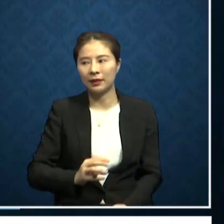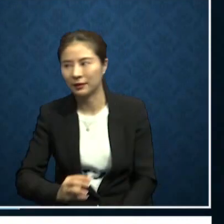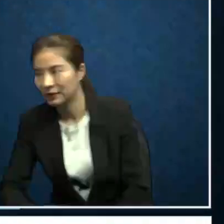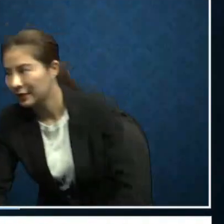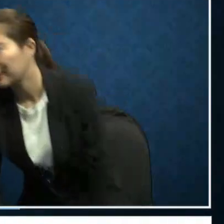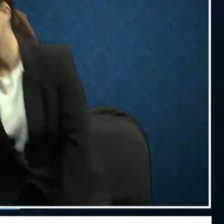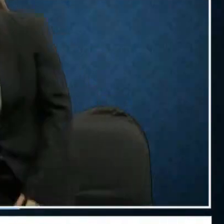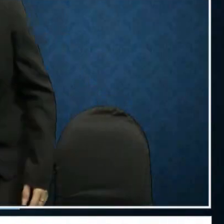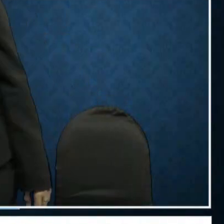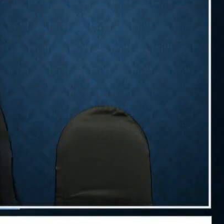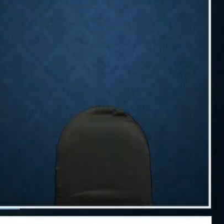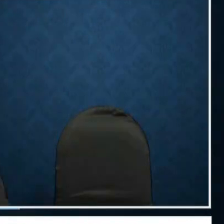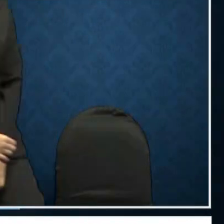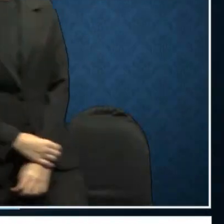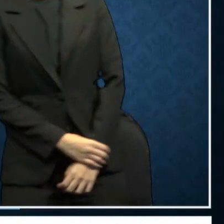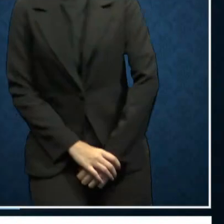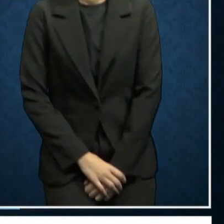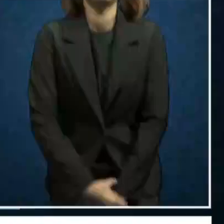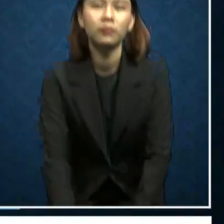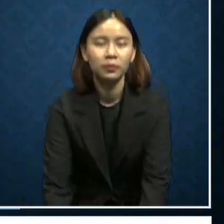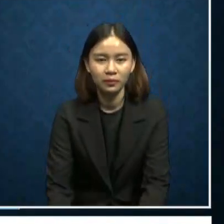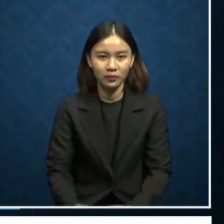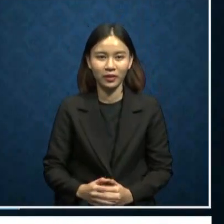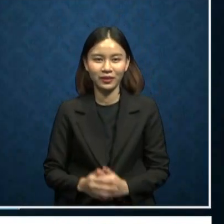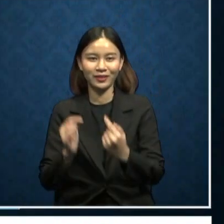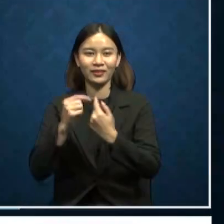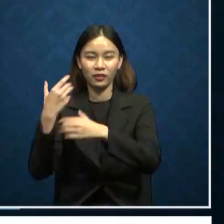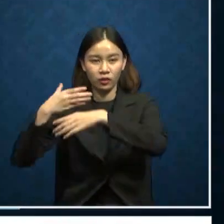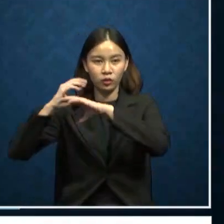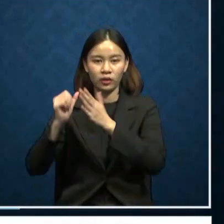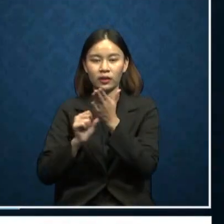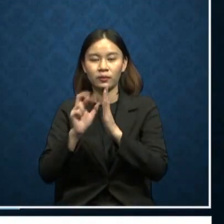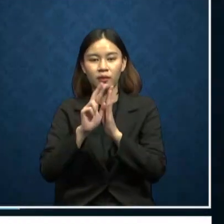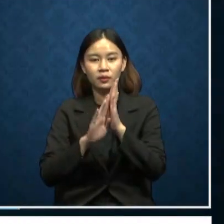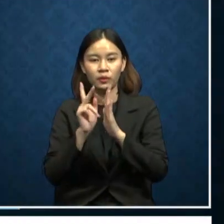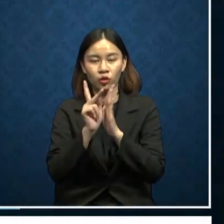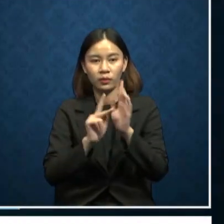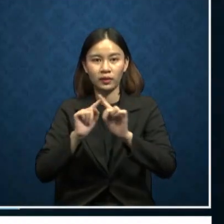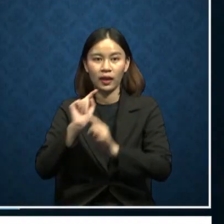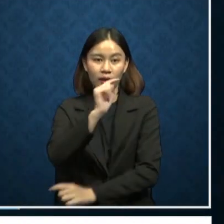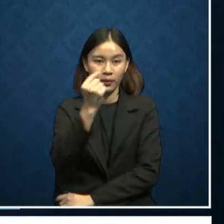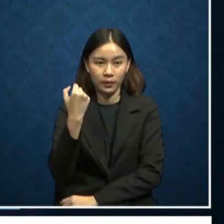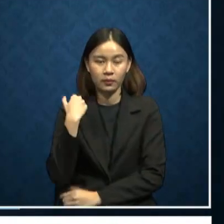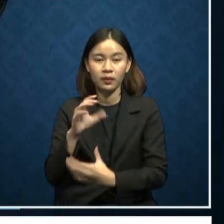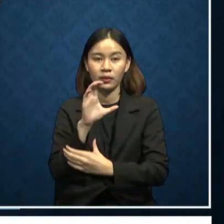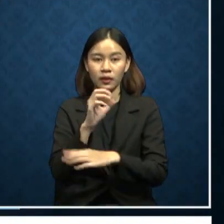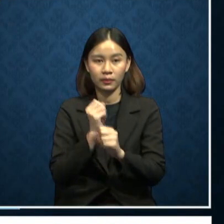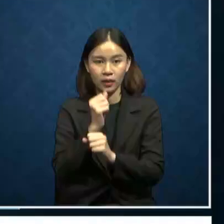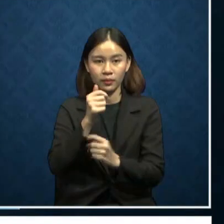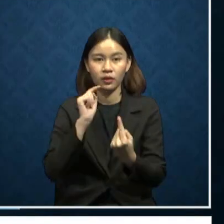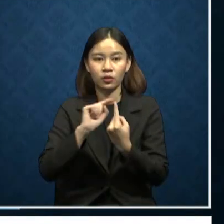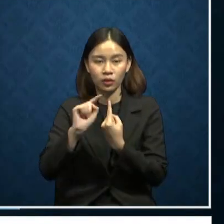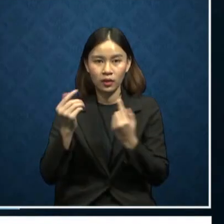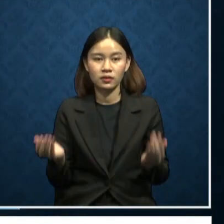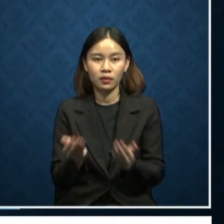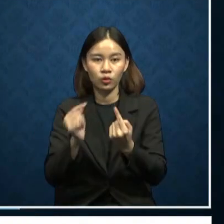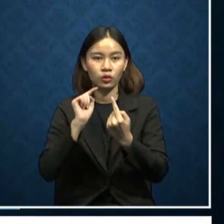ด้านสื่อด้านการจัดจำหน่ายและการสื่อสารค่ะมีการทบทวนปรับปรุงระเบียบกฎหมายที่เกี่ยวข้องให้ทันสมัยบังคับใช้ได้รวมถึง